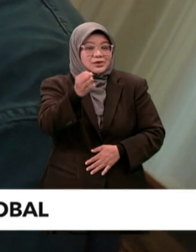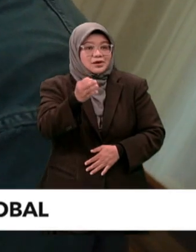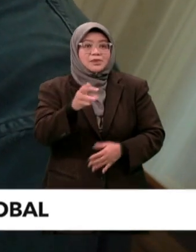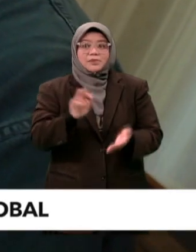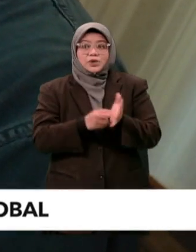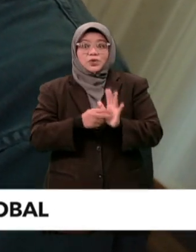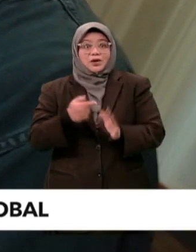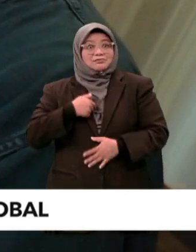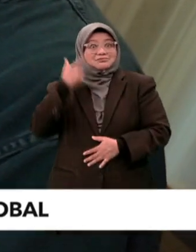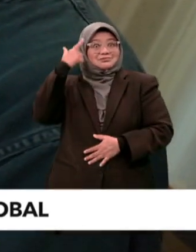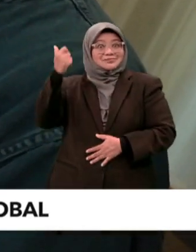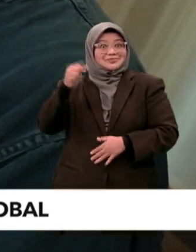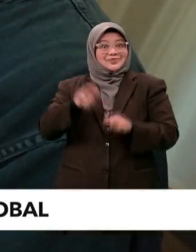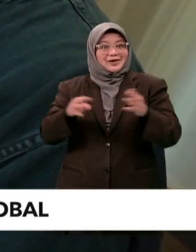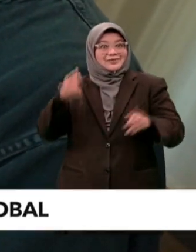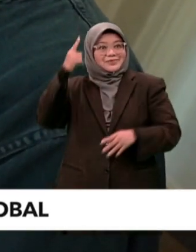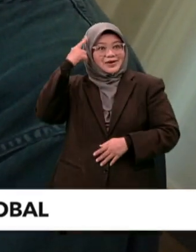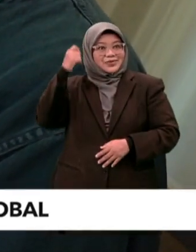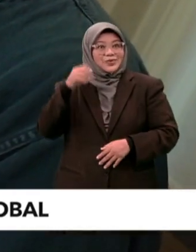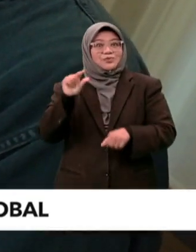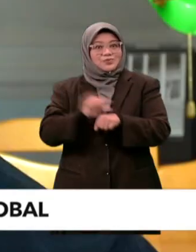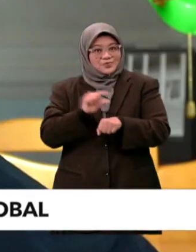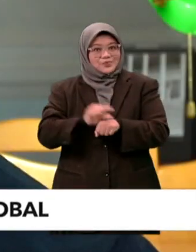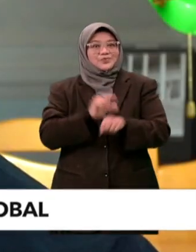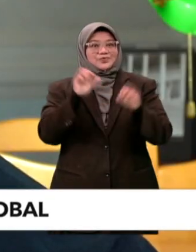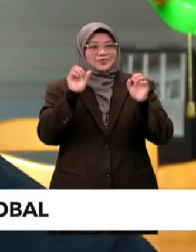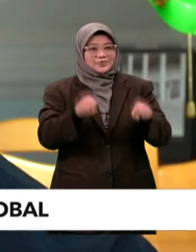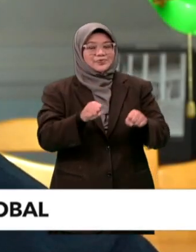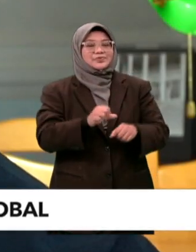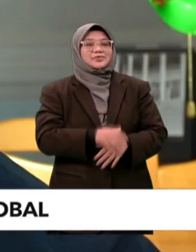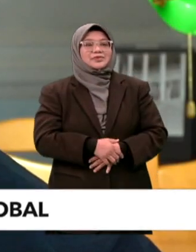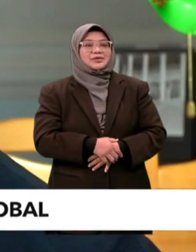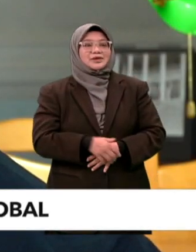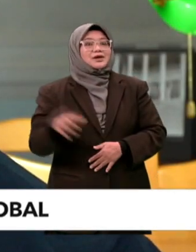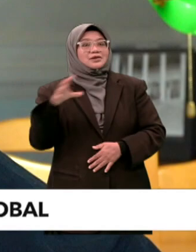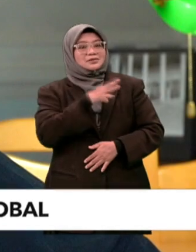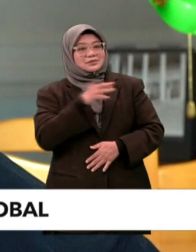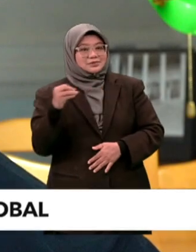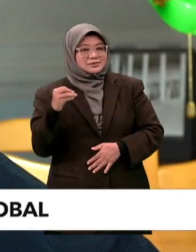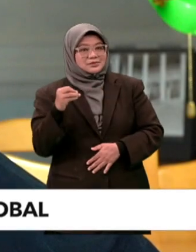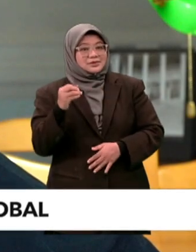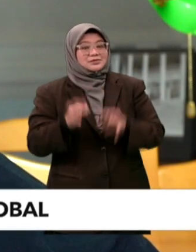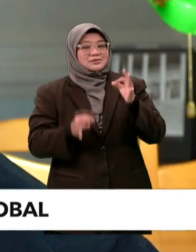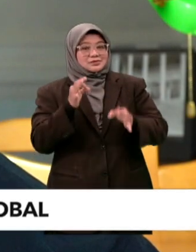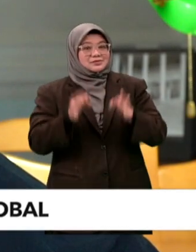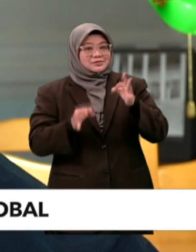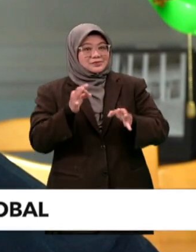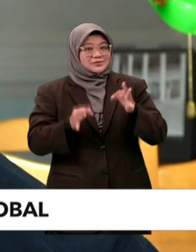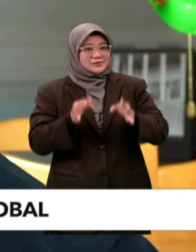Oh dia tahu bahasa Melayu tentu dia akan gunakan jadi itu kalau